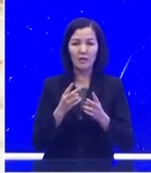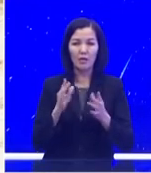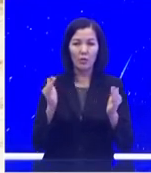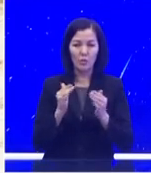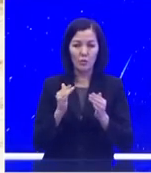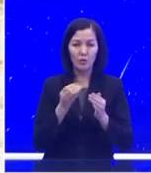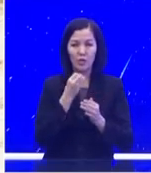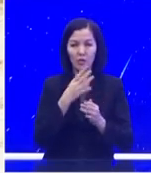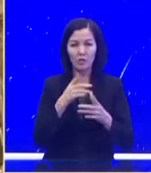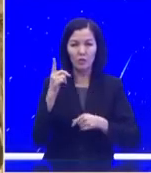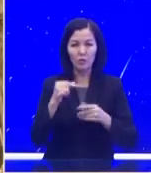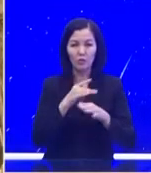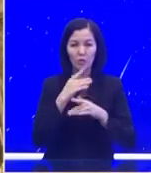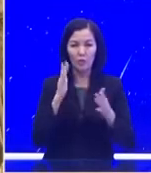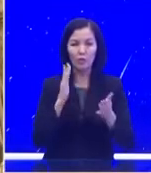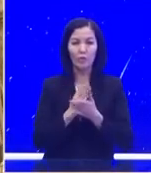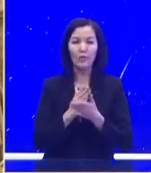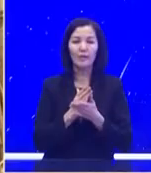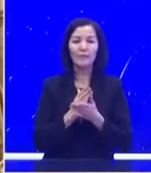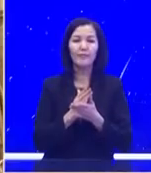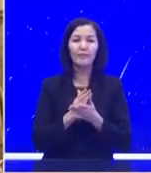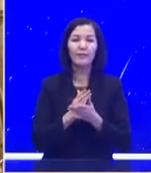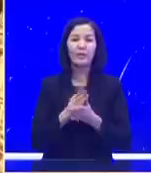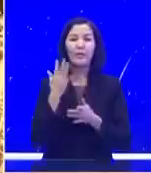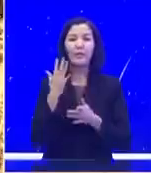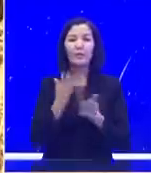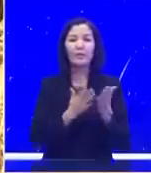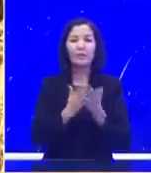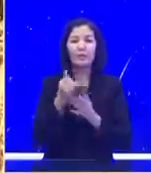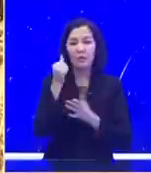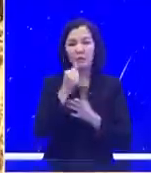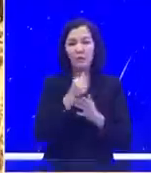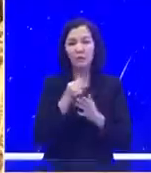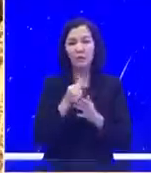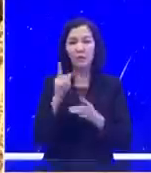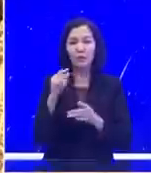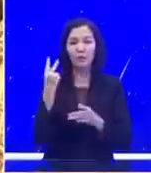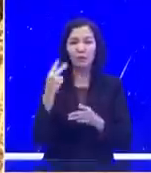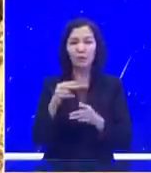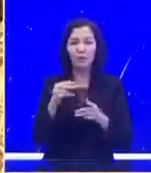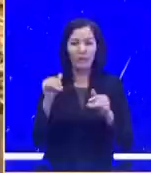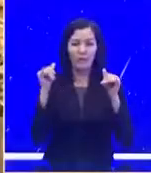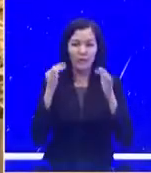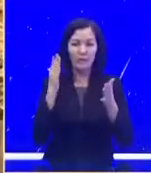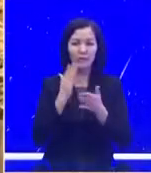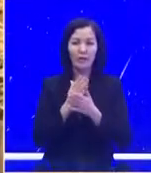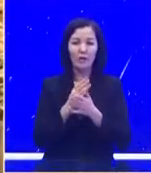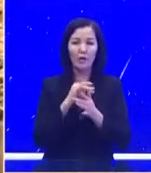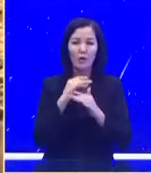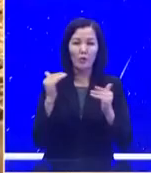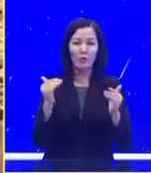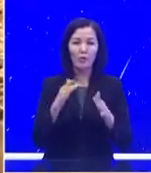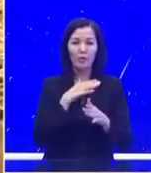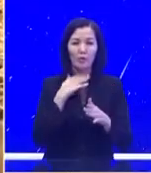болады, сүті де мол болады. Асқат Сқақов салаға 5 жыл бұрынған әкелді. 120-ға жуық ірі қарасы бар. Көбейтіп, арнайы